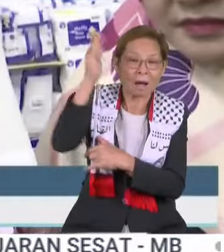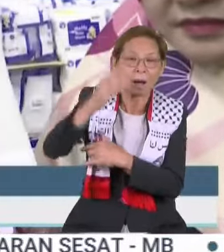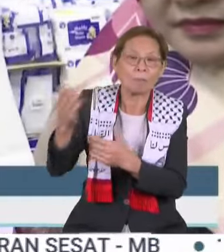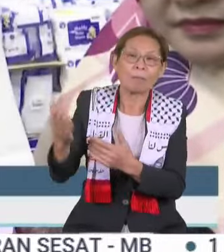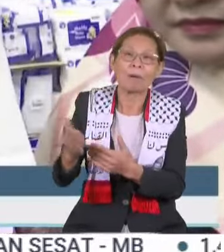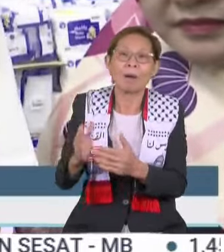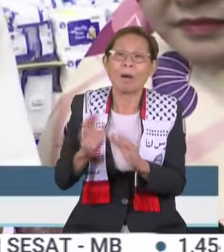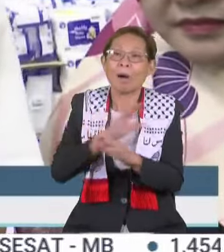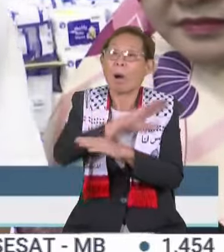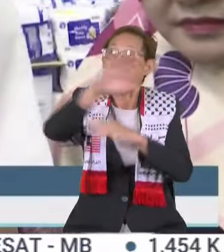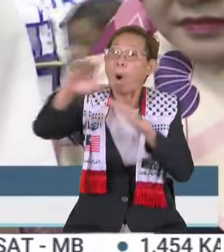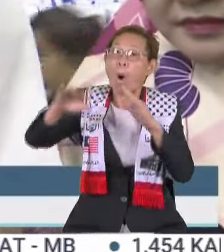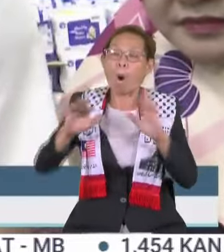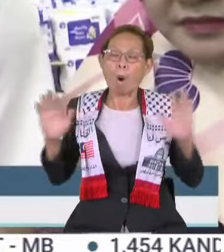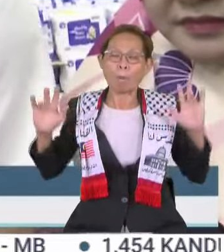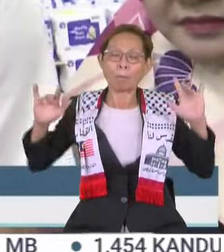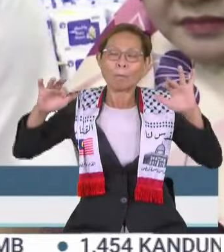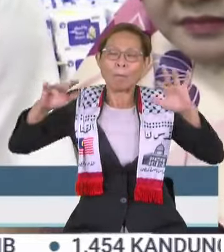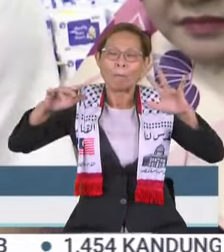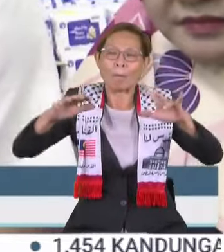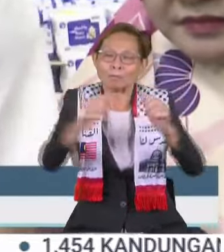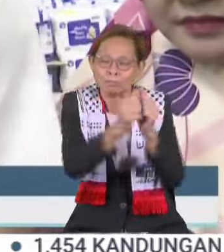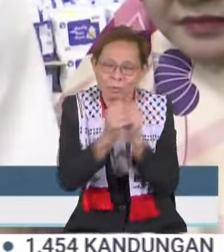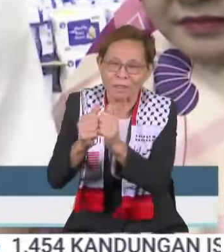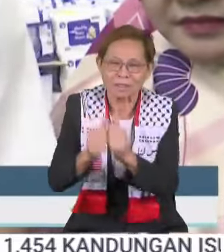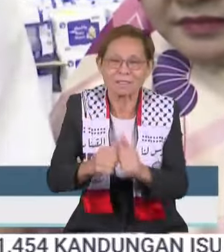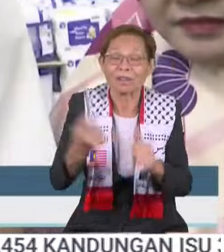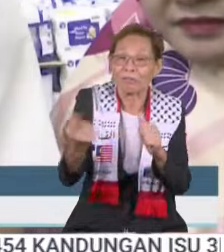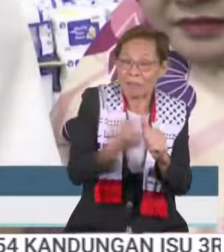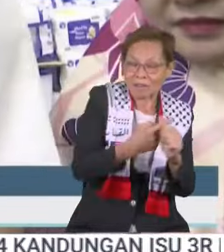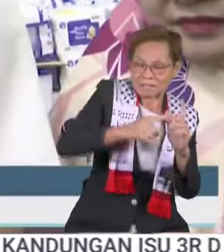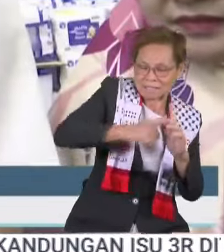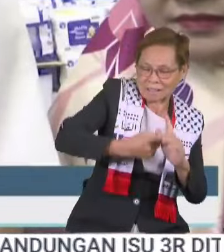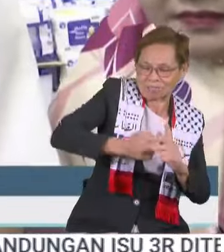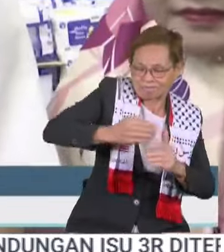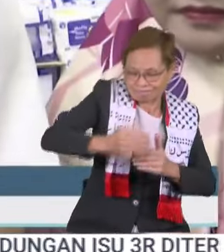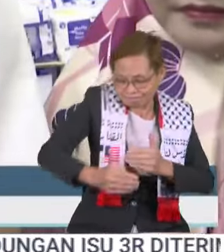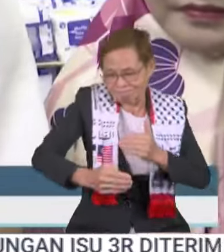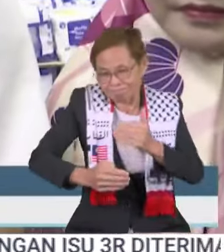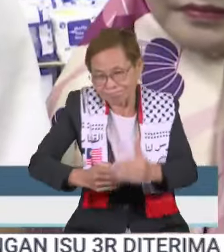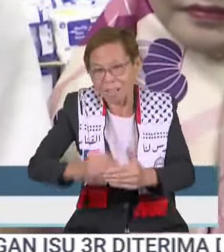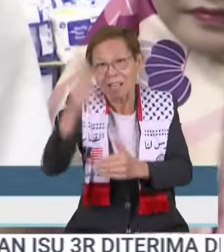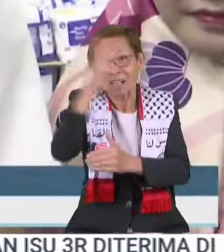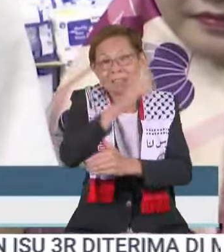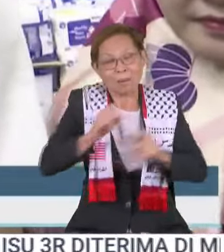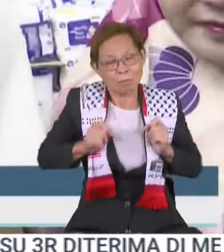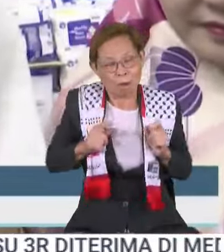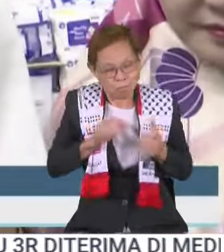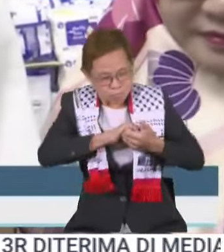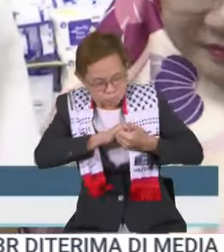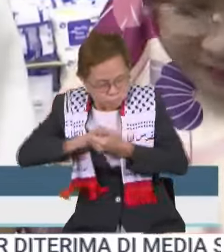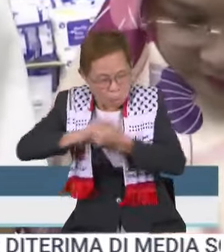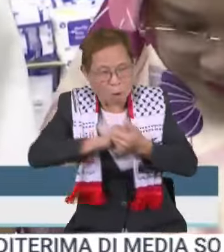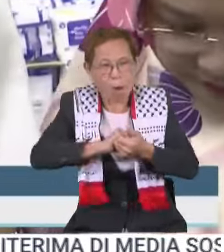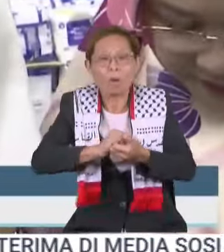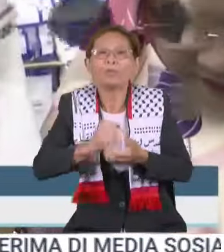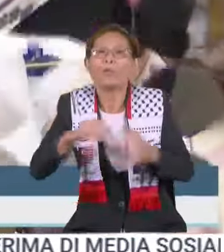everyone together. And now it's the first step already. They managed to get swasta and kerajaan to work together to do charitable